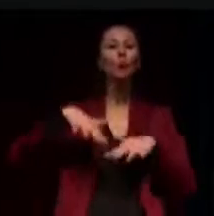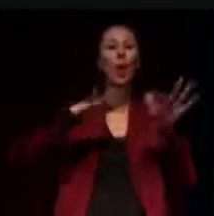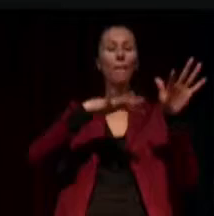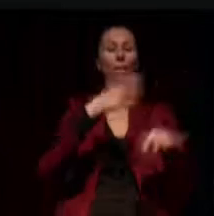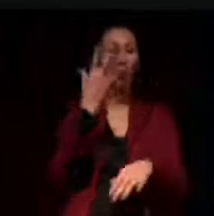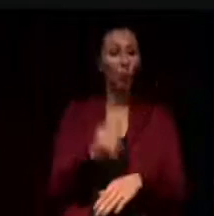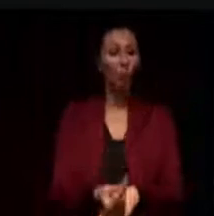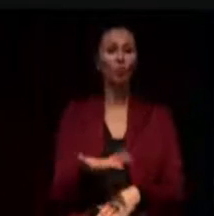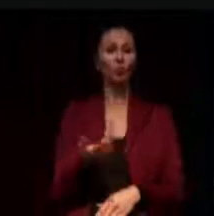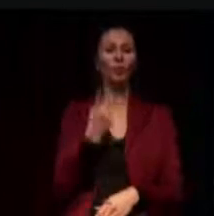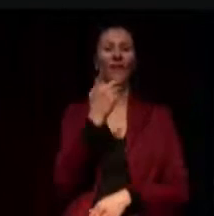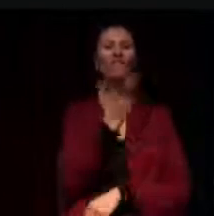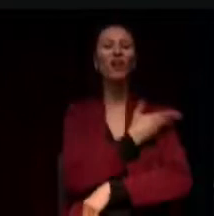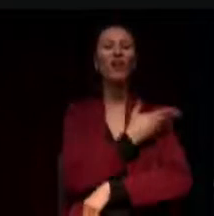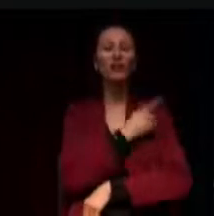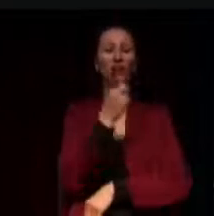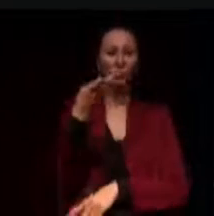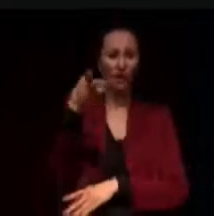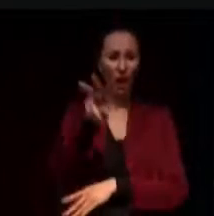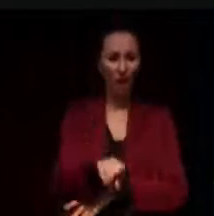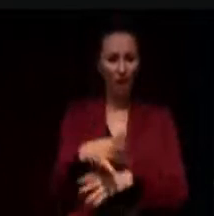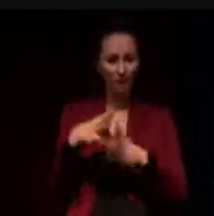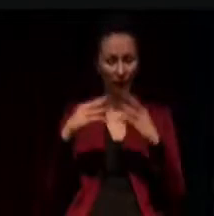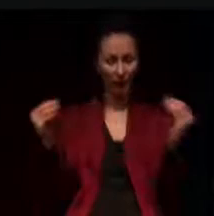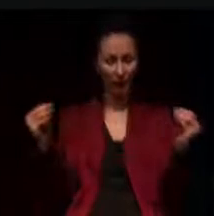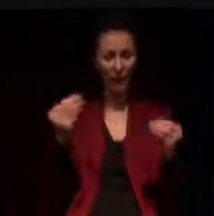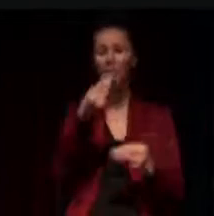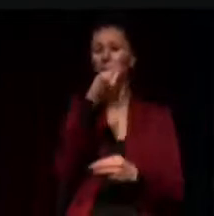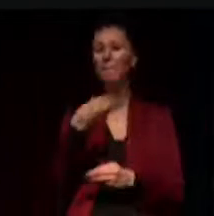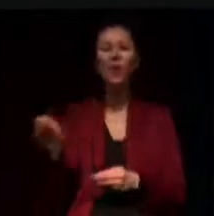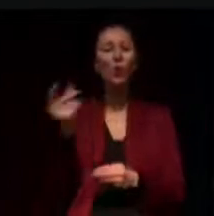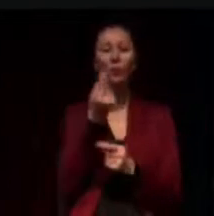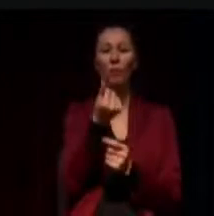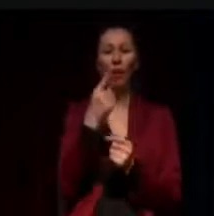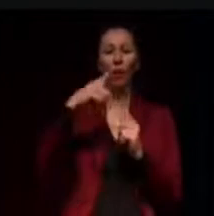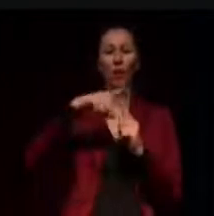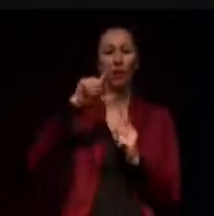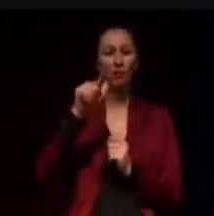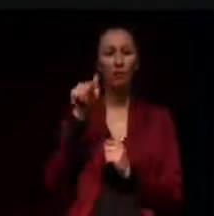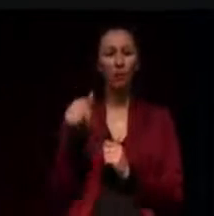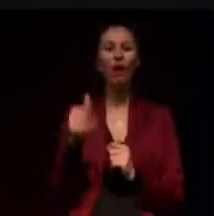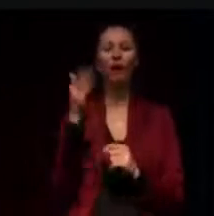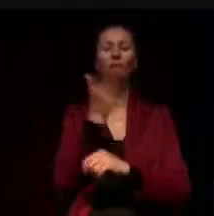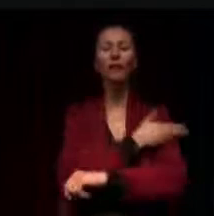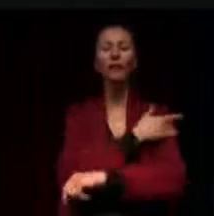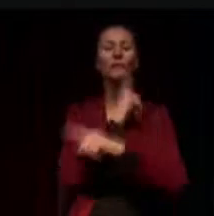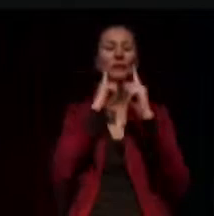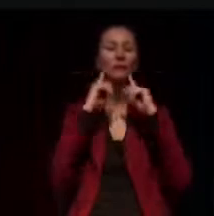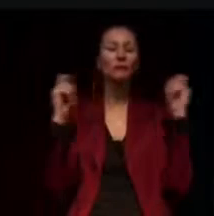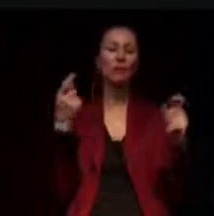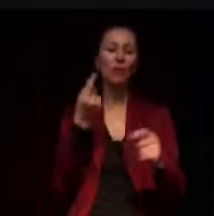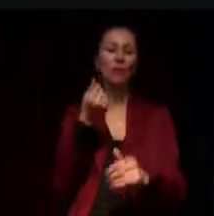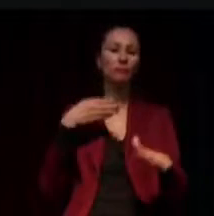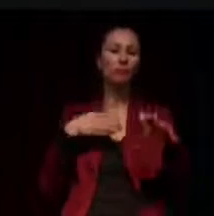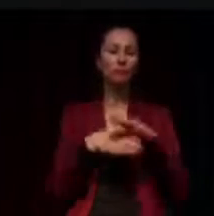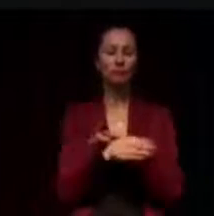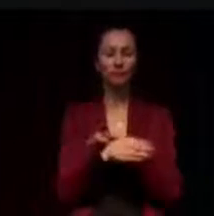gerçekleşti arkadaşlar ve bir vatandaşımızı kaybettik. Milyonlarca lirada vatandaşlarımız zararı söz konusu